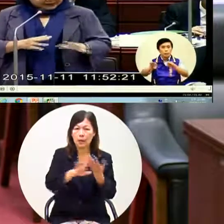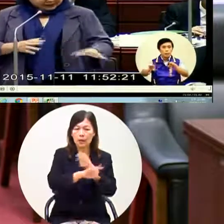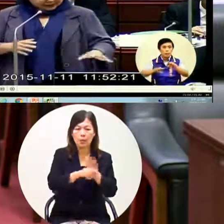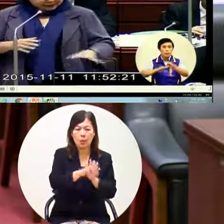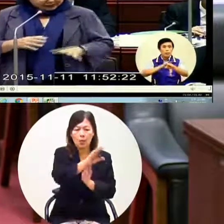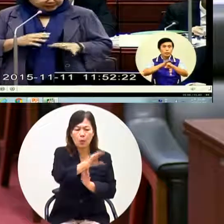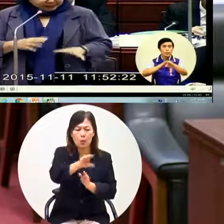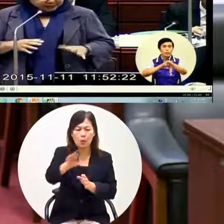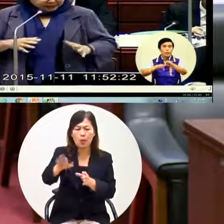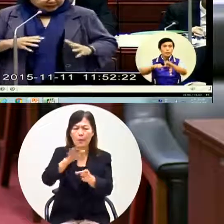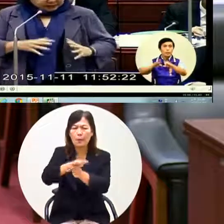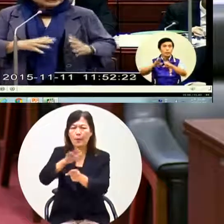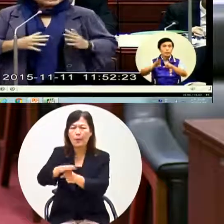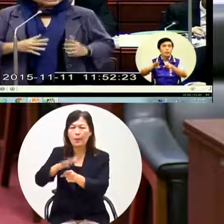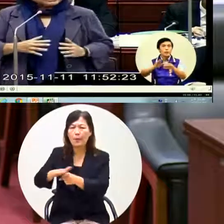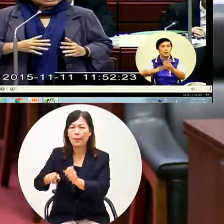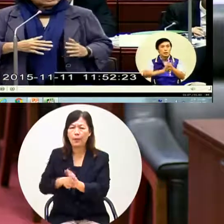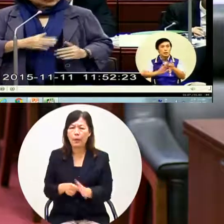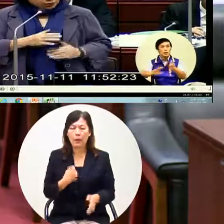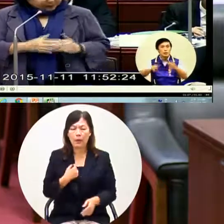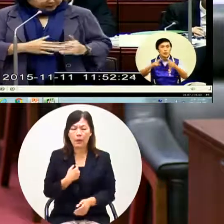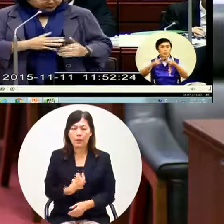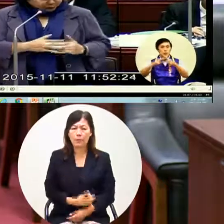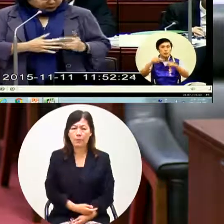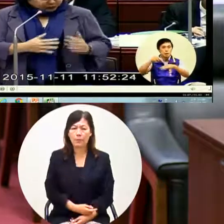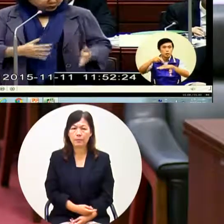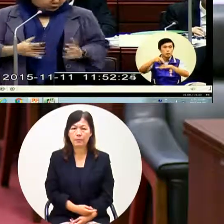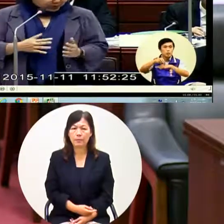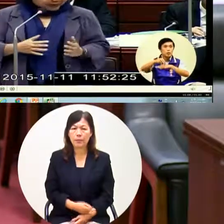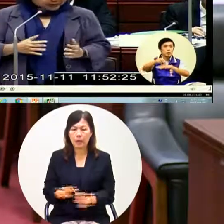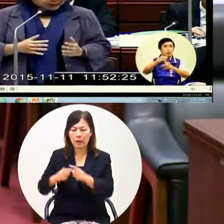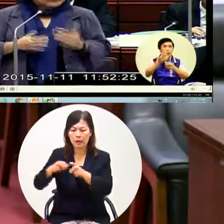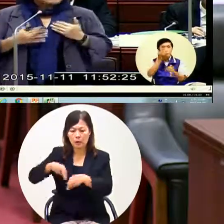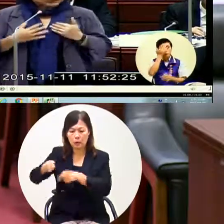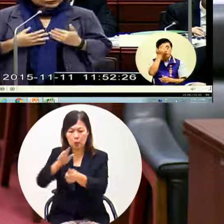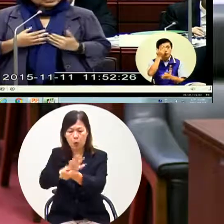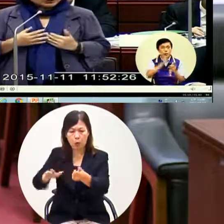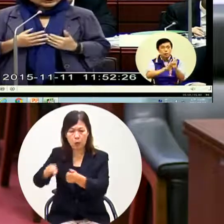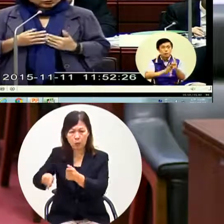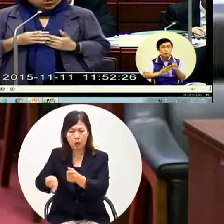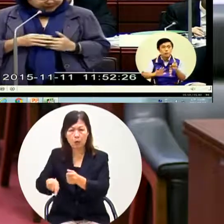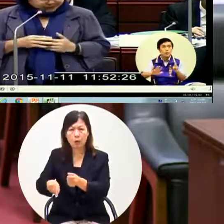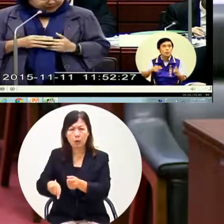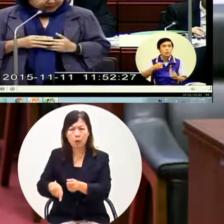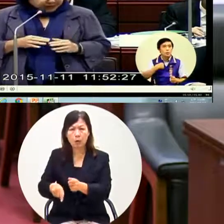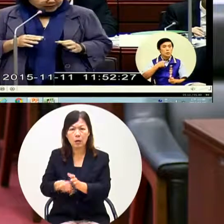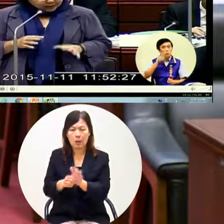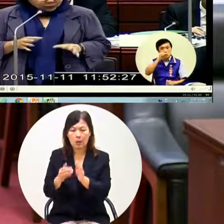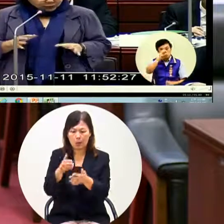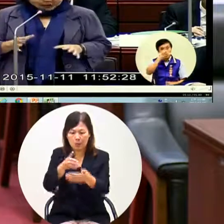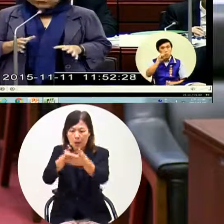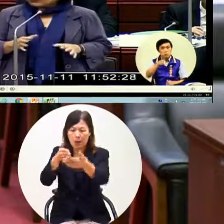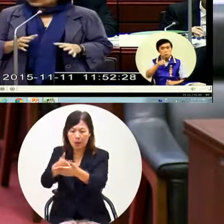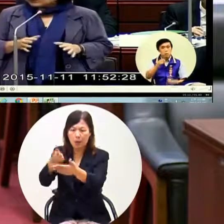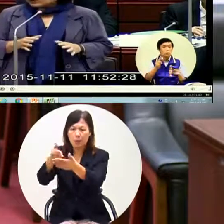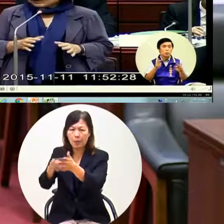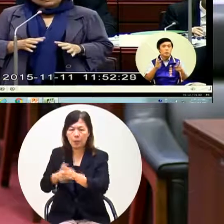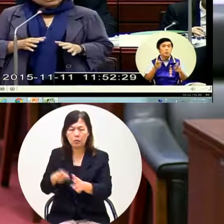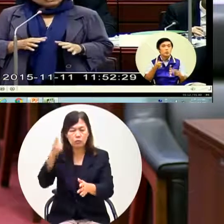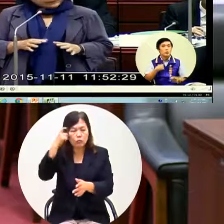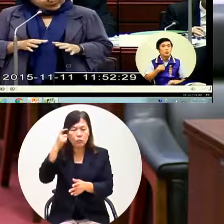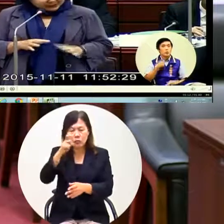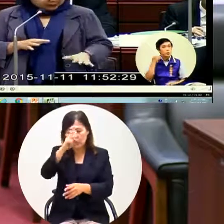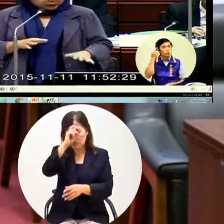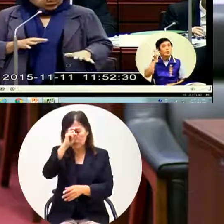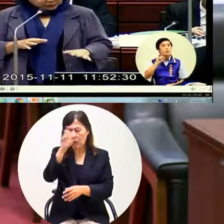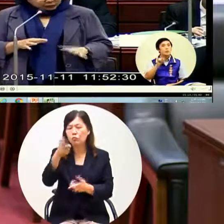我们人行道上受到很多的阻碍，这也不是我们所期待。那我会觉得说，希